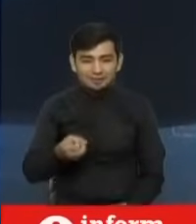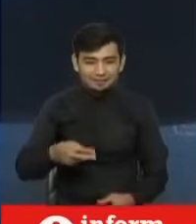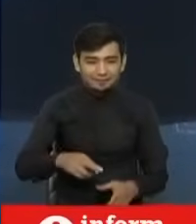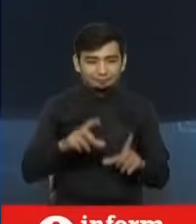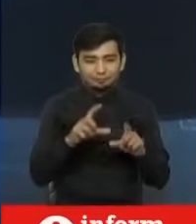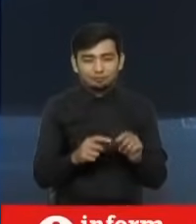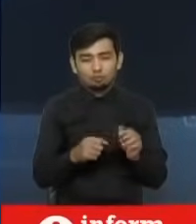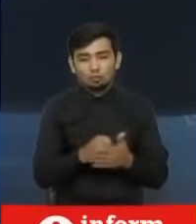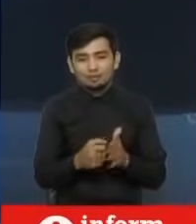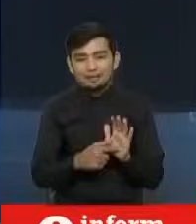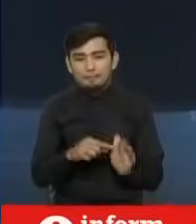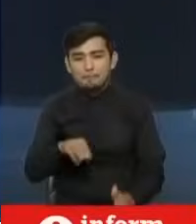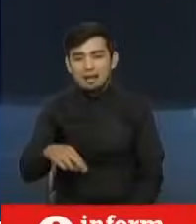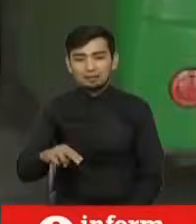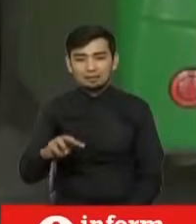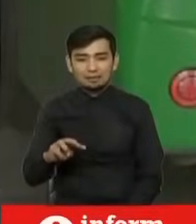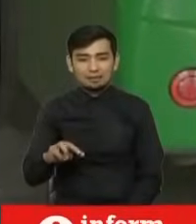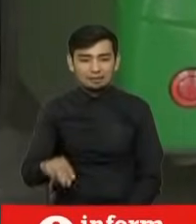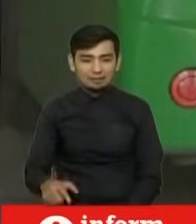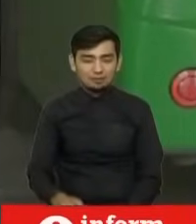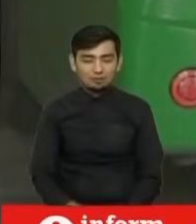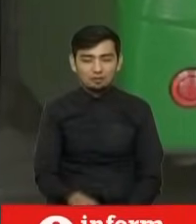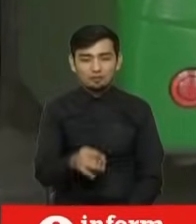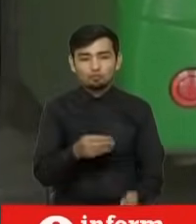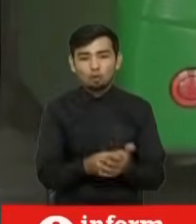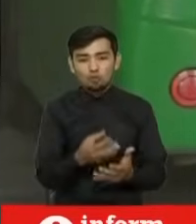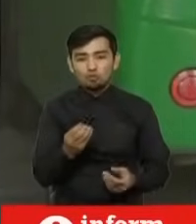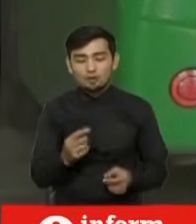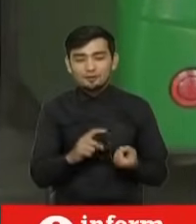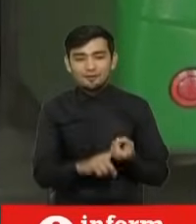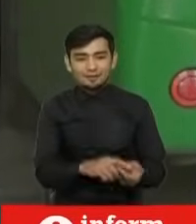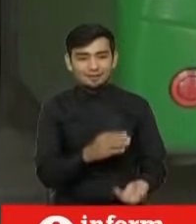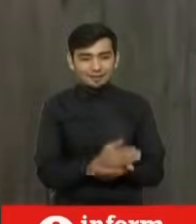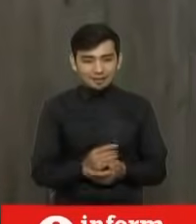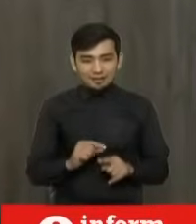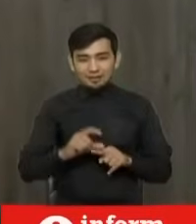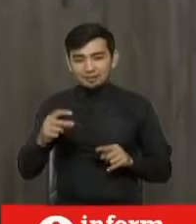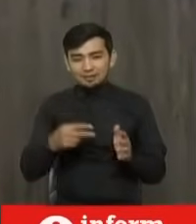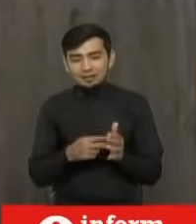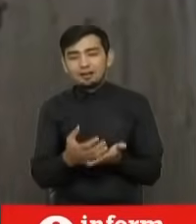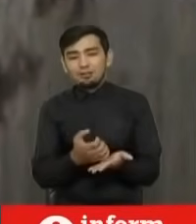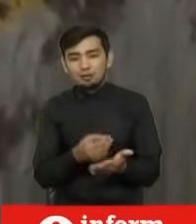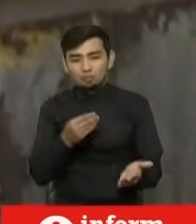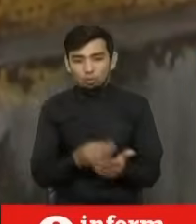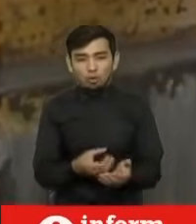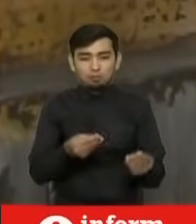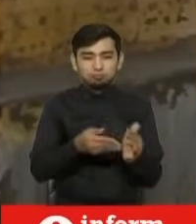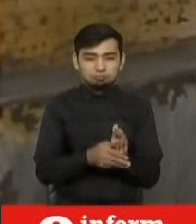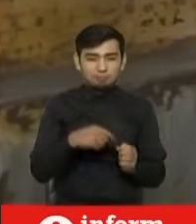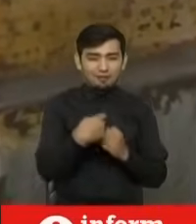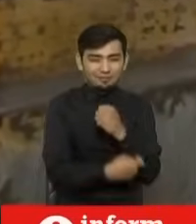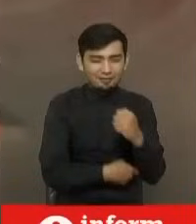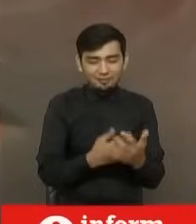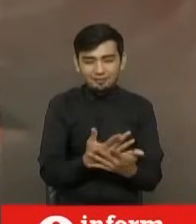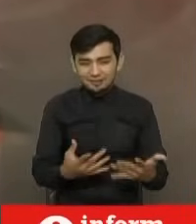млр тенге удорожание также связывают с ростом цен на запчасти и расходные материалы